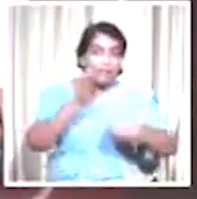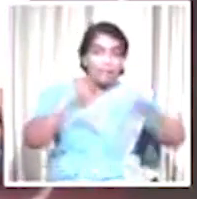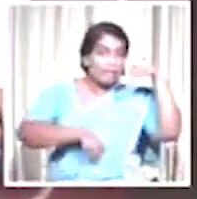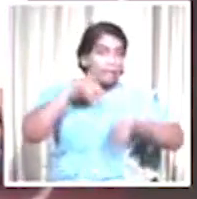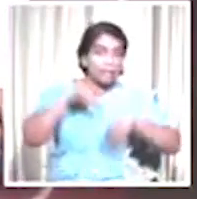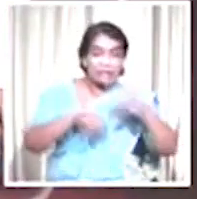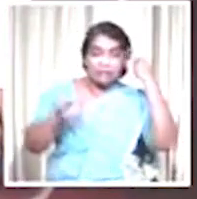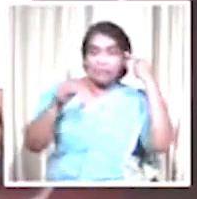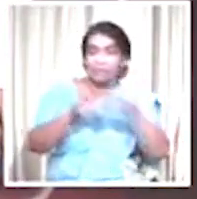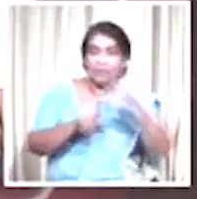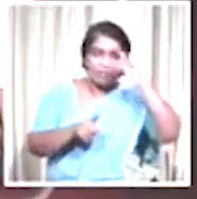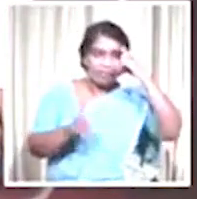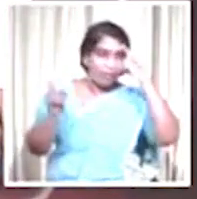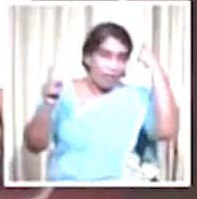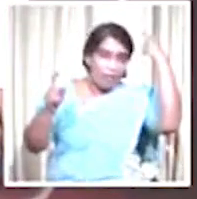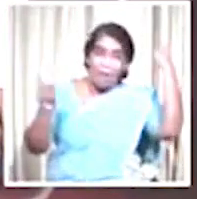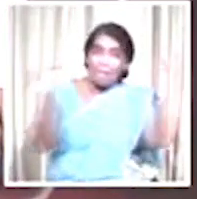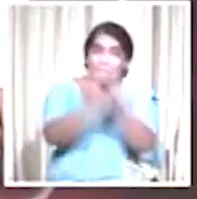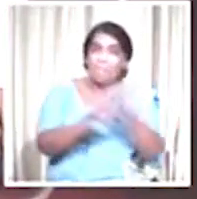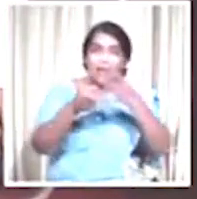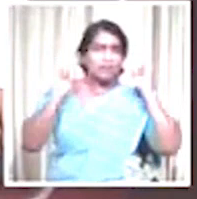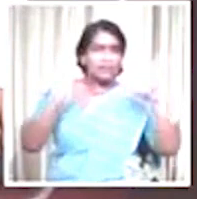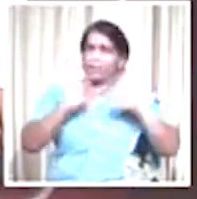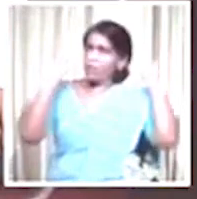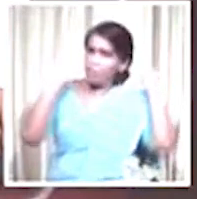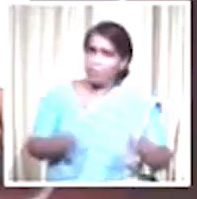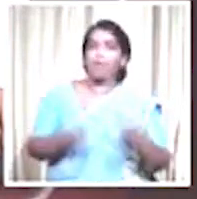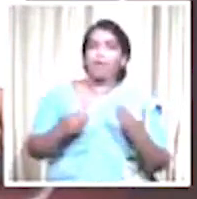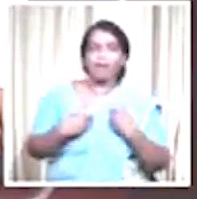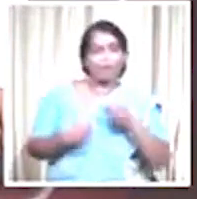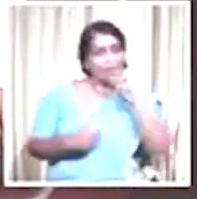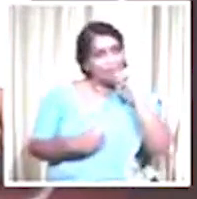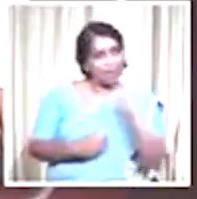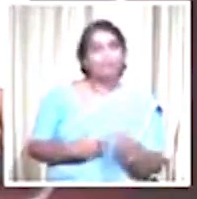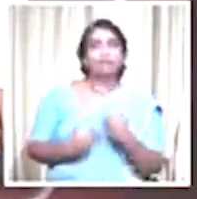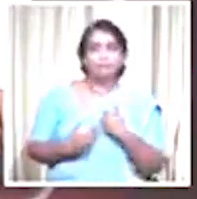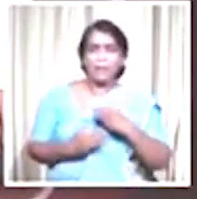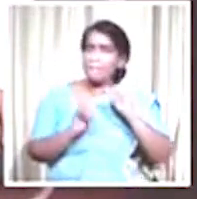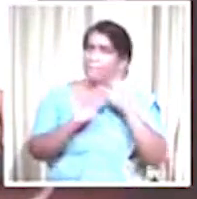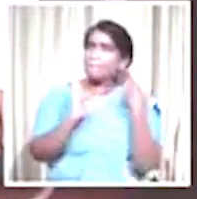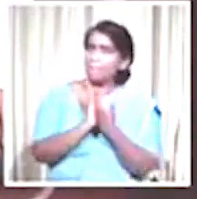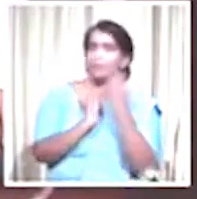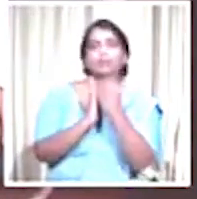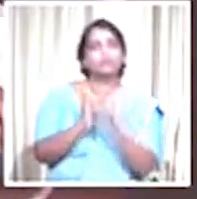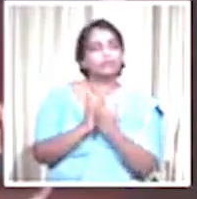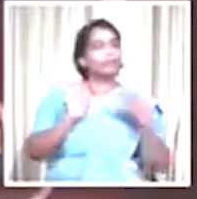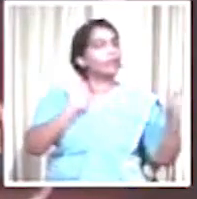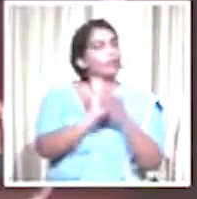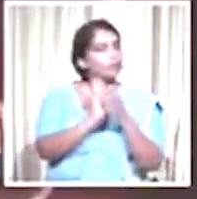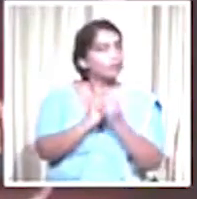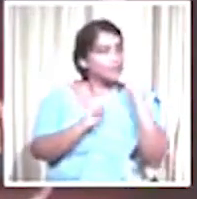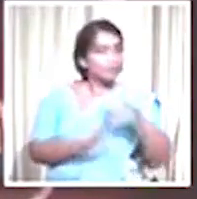panen, oligarki maru selleming, api ibat tela, abang kau ma, pertipatiak mata, ekatu memui